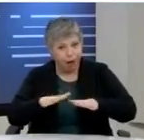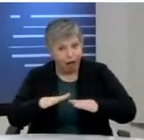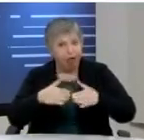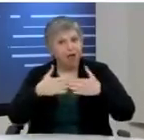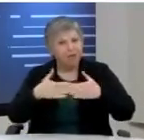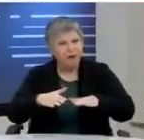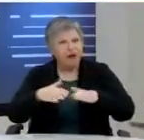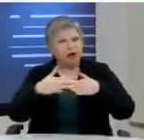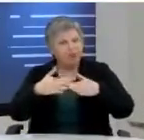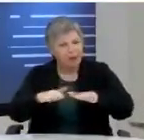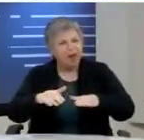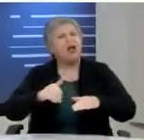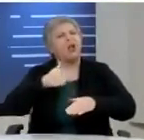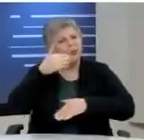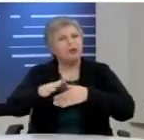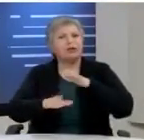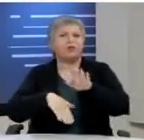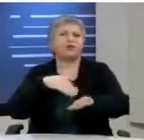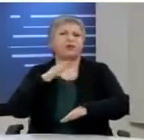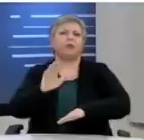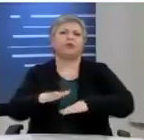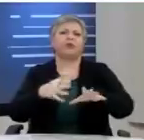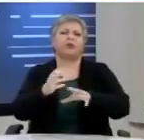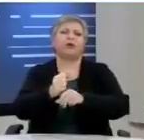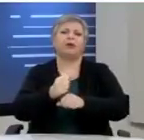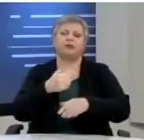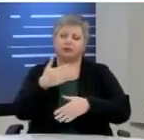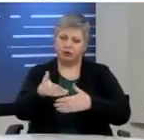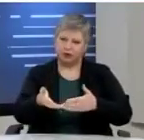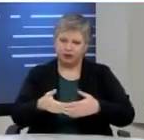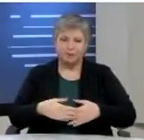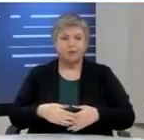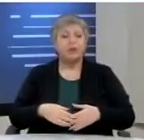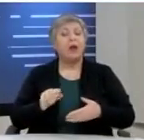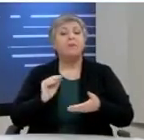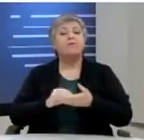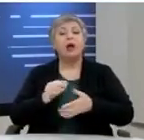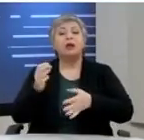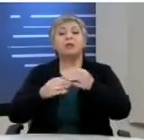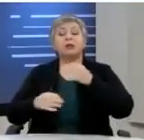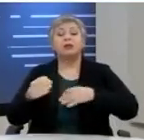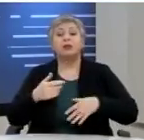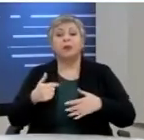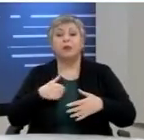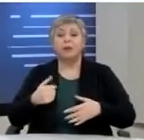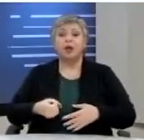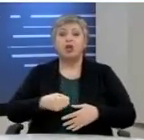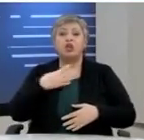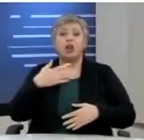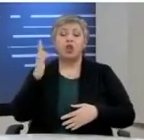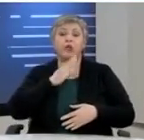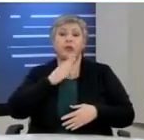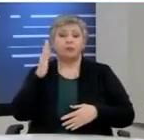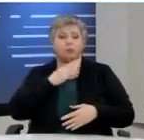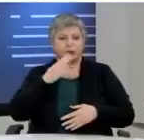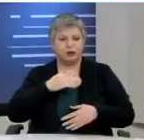Μια σειρά, ακόμα και το περιβόητο ότι πρέπει να ντρεπόμαστε, διότι λέει θα πάει να ανοίξει ένα ιδιωτικό Ινστιτούτο.